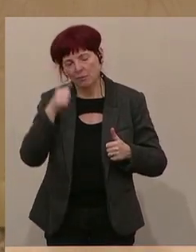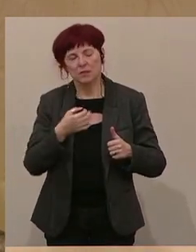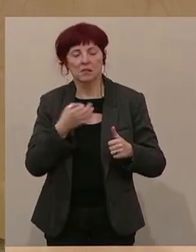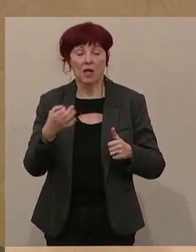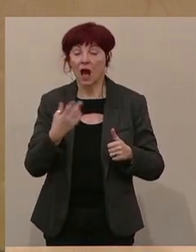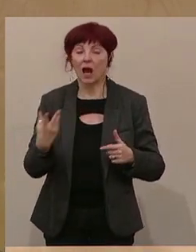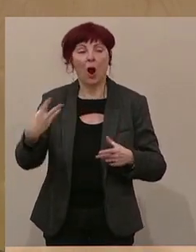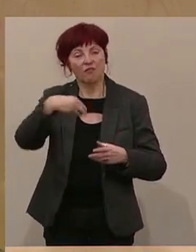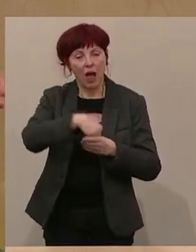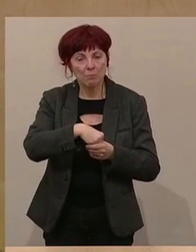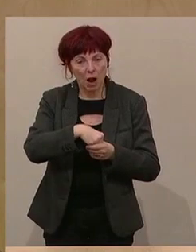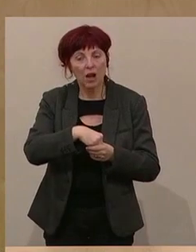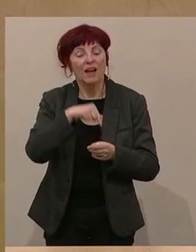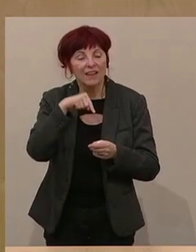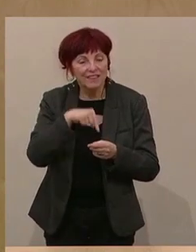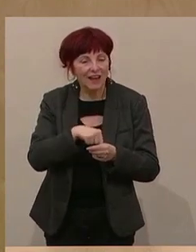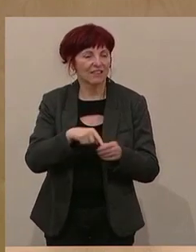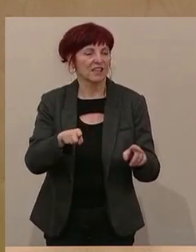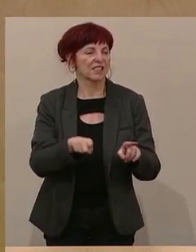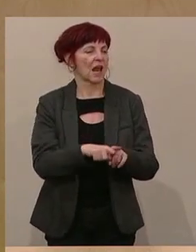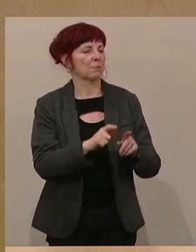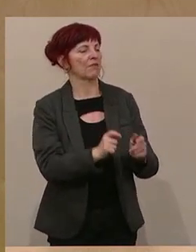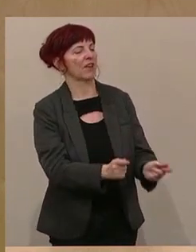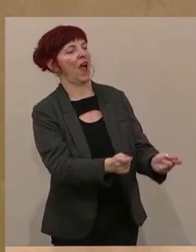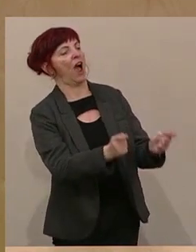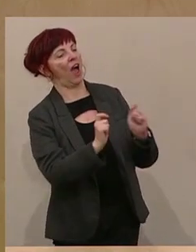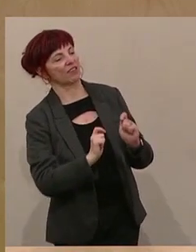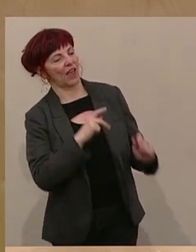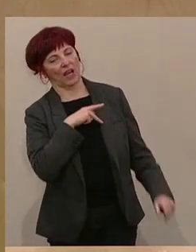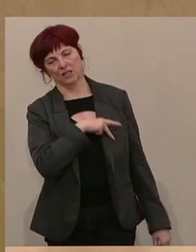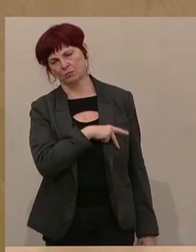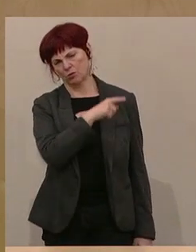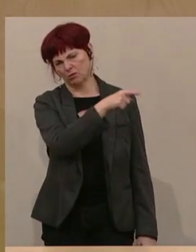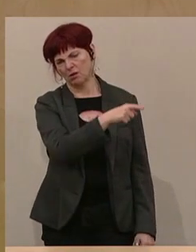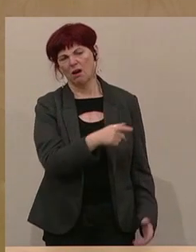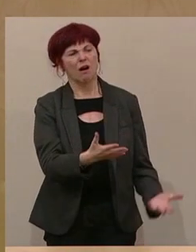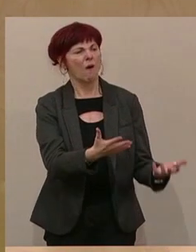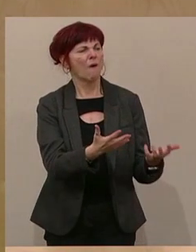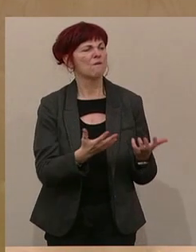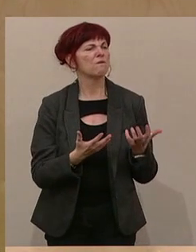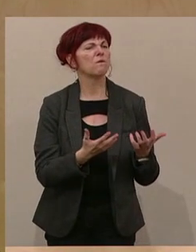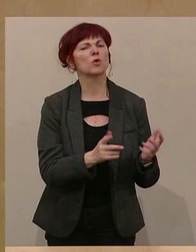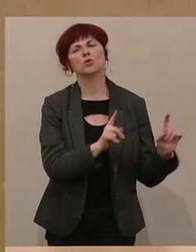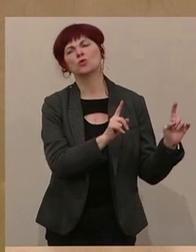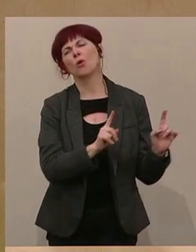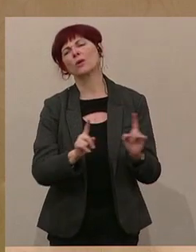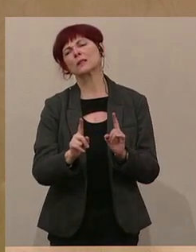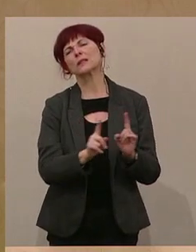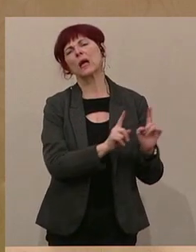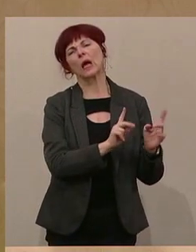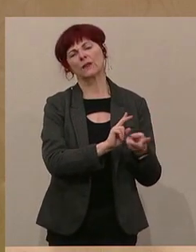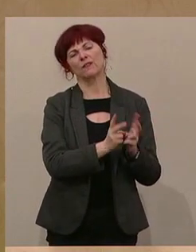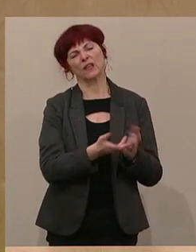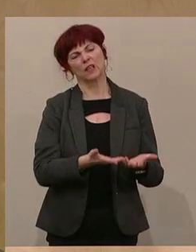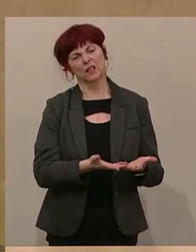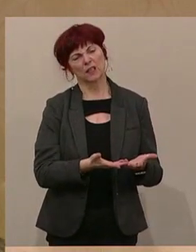SPÖ-Antrag. Das ist also ein Wunschkonzert. Das ist ein Wunschkonzert der SPÖ an die Bildungspolitik. Und